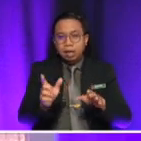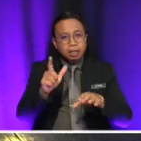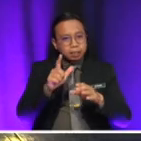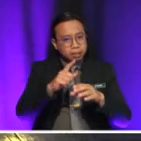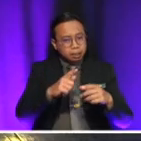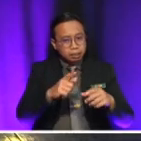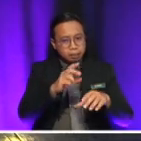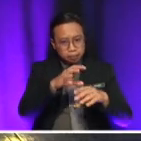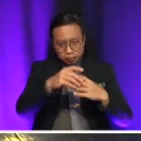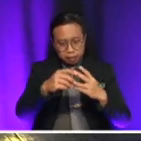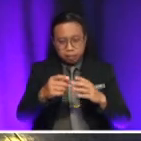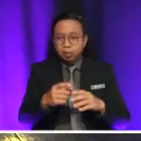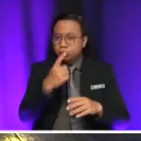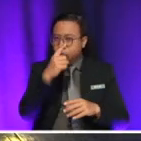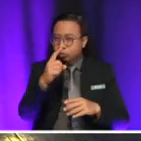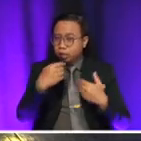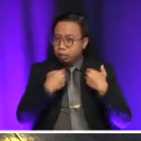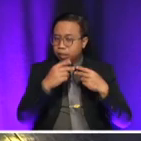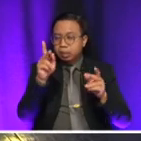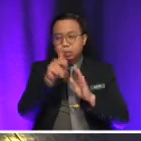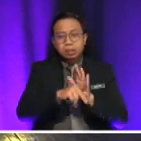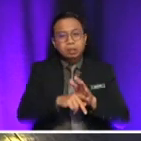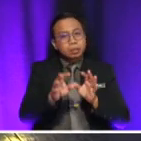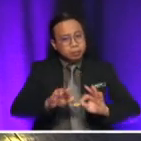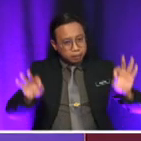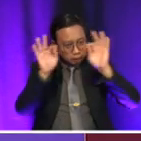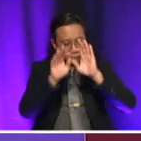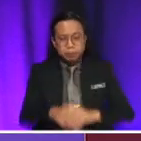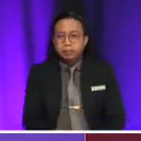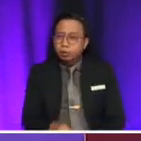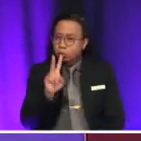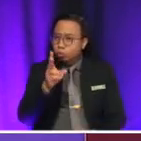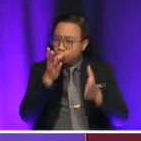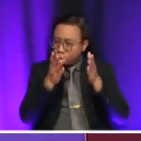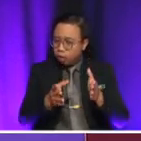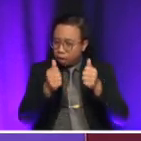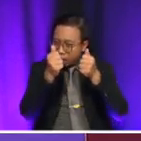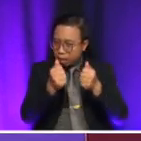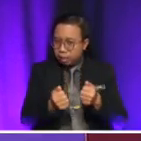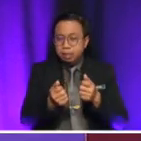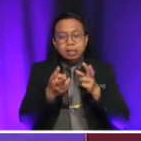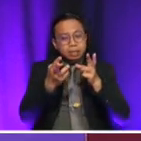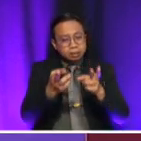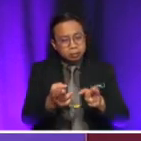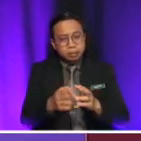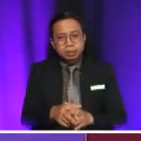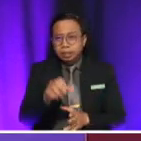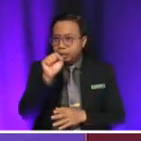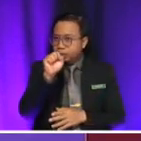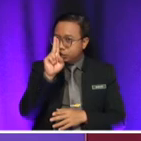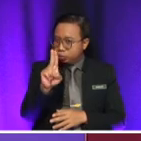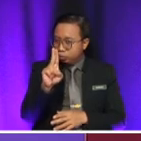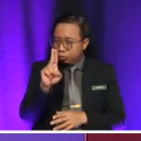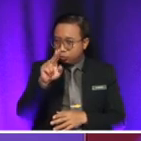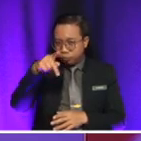minority kita ambil mereka mencadangkan tiga orang dan dua orang ahli Rasmi yang terdiri dari pada situs pertahanan